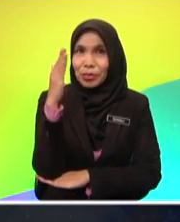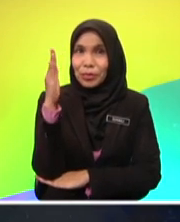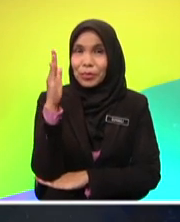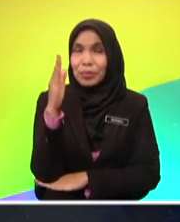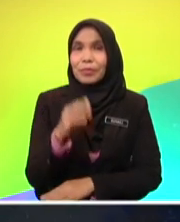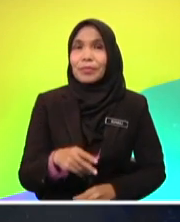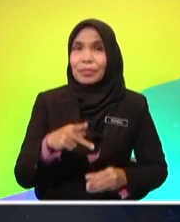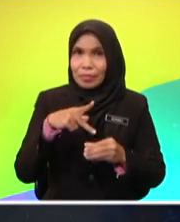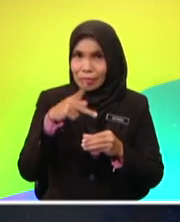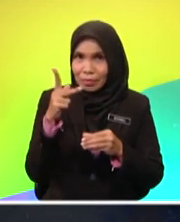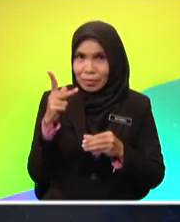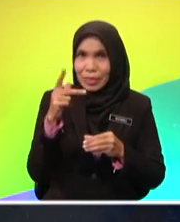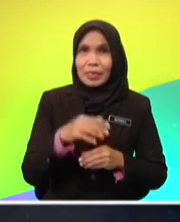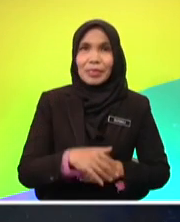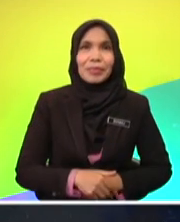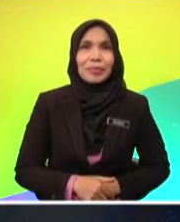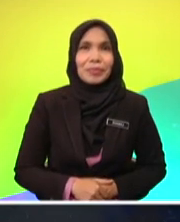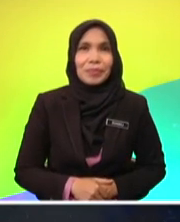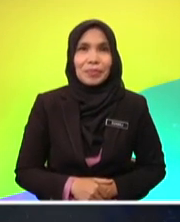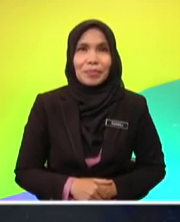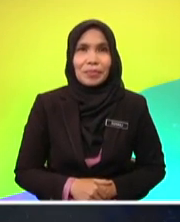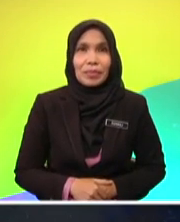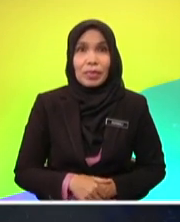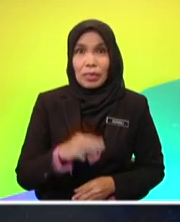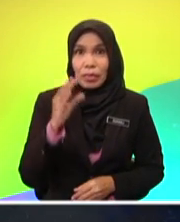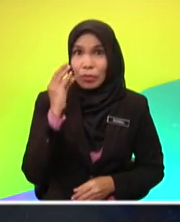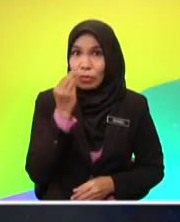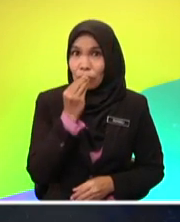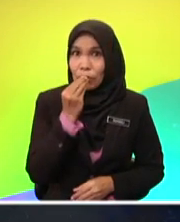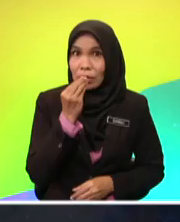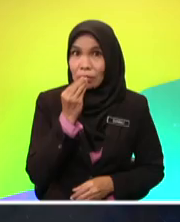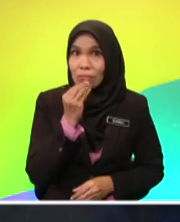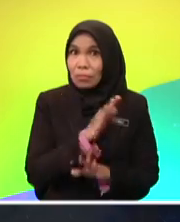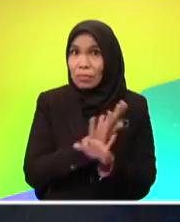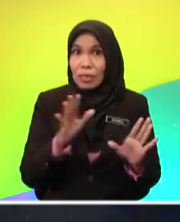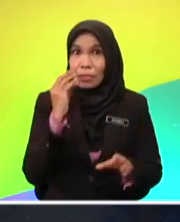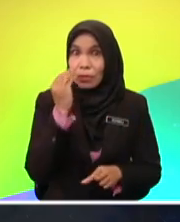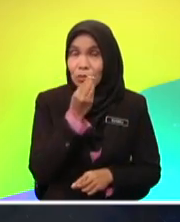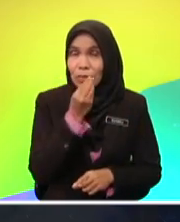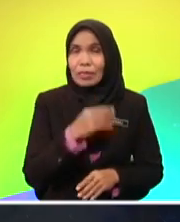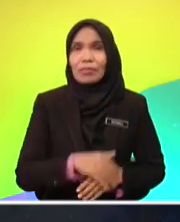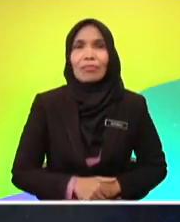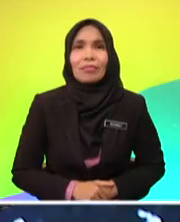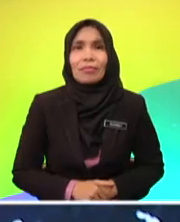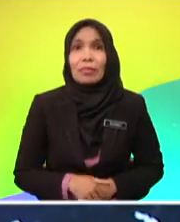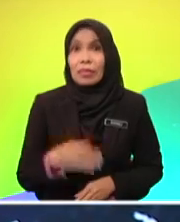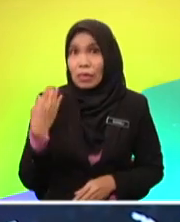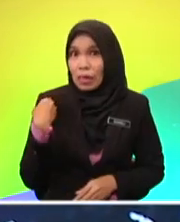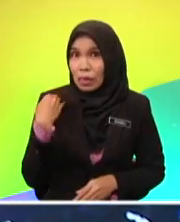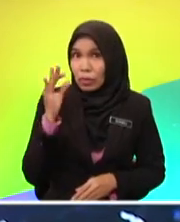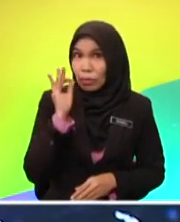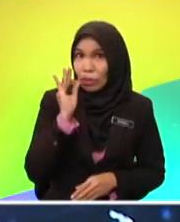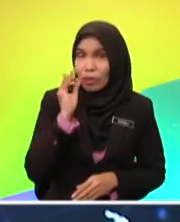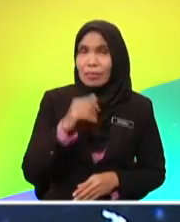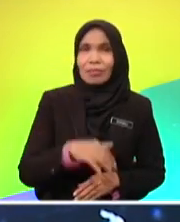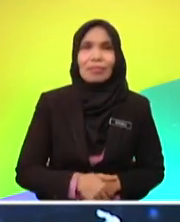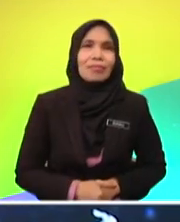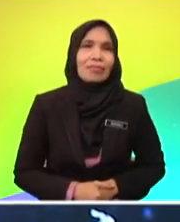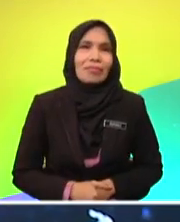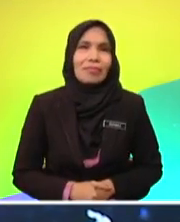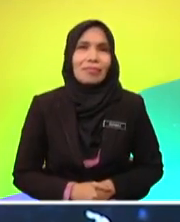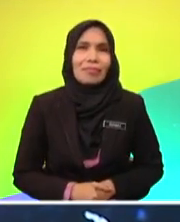Okey, pokok padi. Agak-agak berbunga atau tak berbunga? Dia ada buah ke tidak? Cikgu Syaira dah cakap